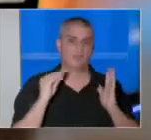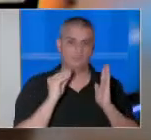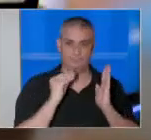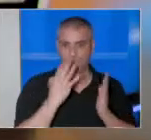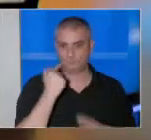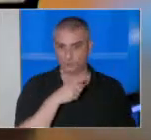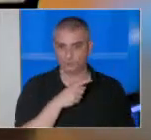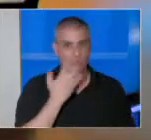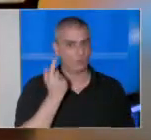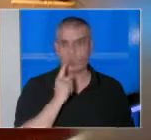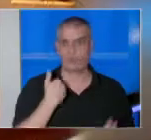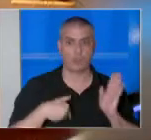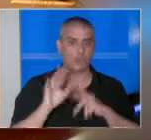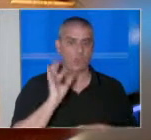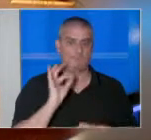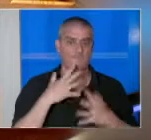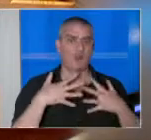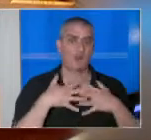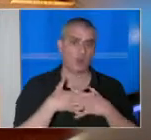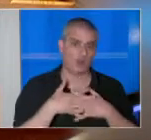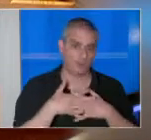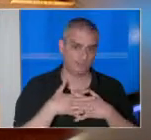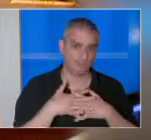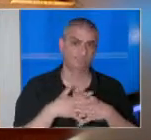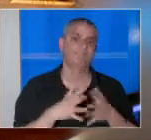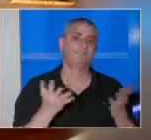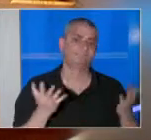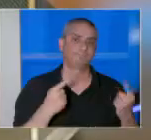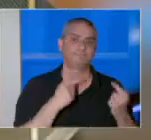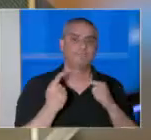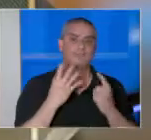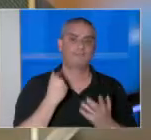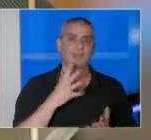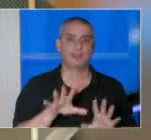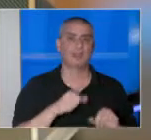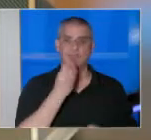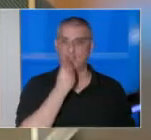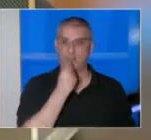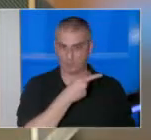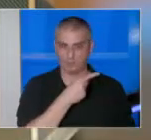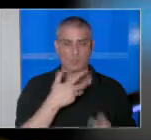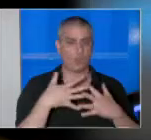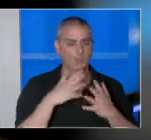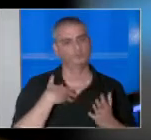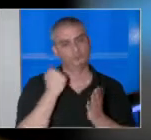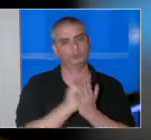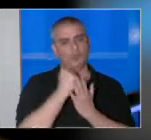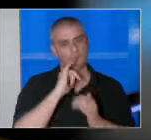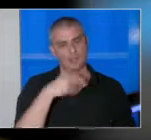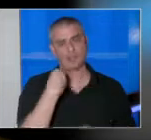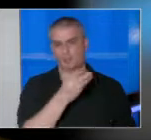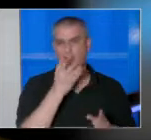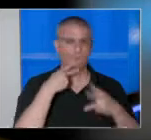נרשמה שם, כאשר לא היה רוב לקואליציה, מה שנקרא הקרב על הטייקאווי, באופוזיציה ביקשו לאשר את